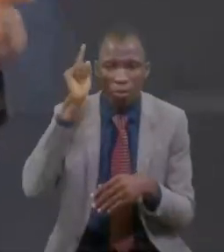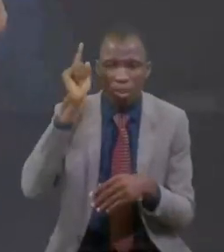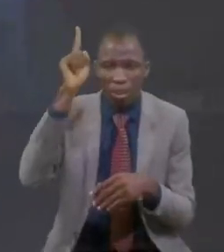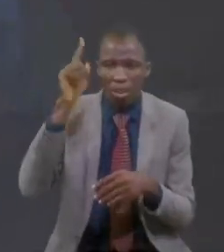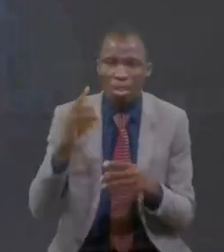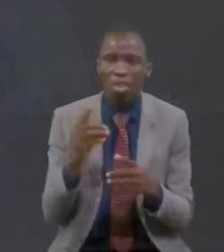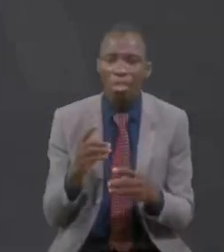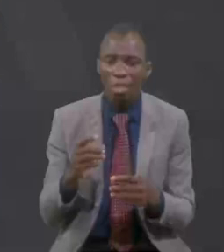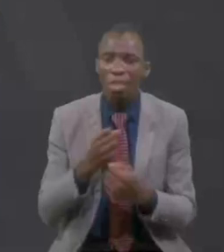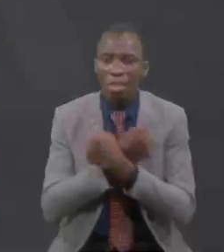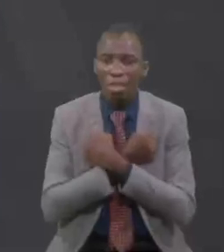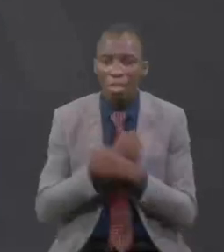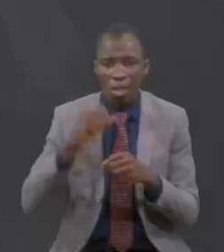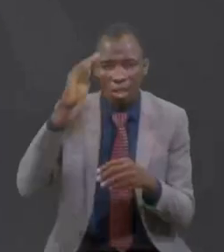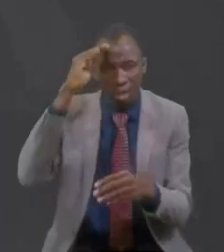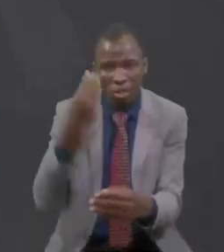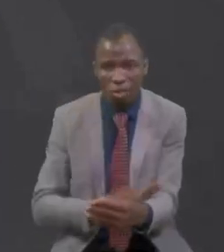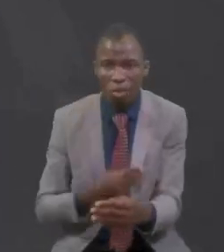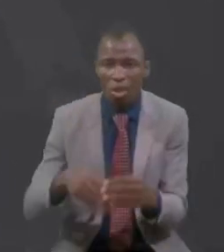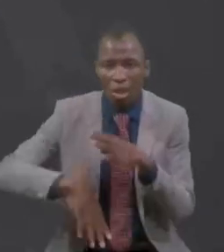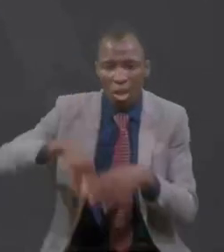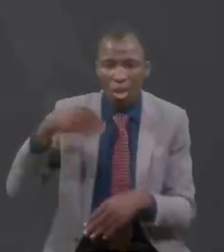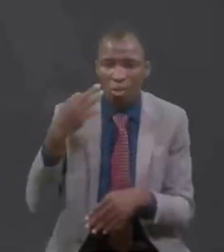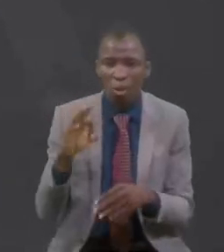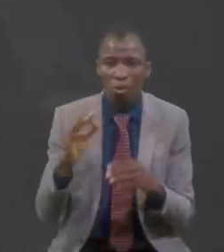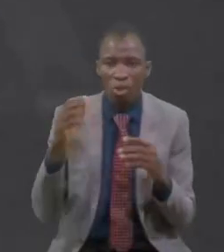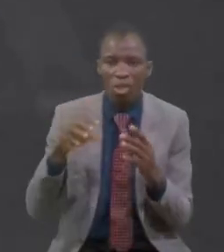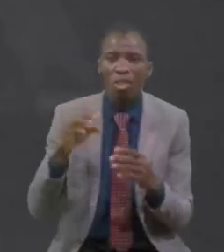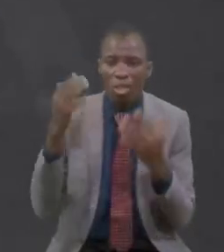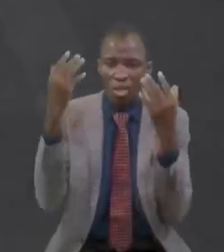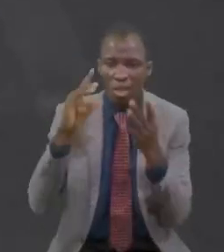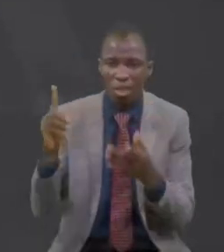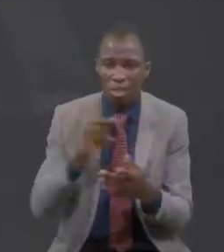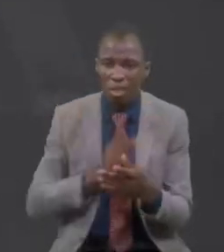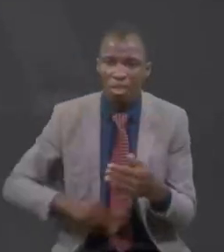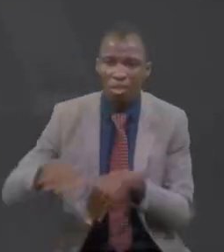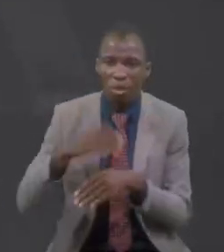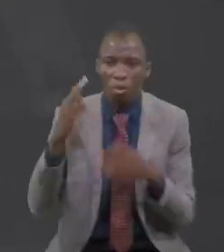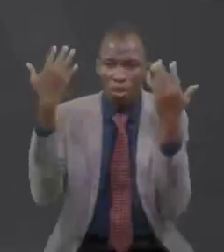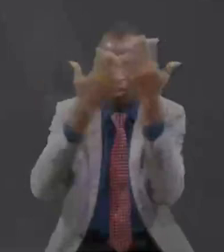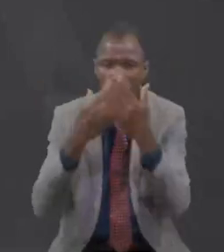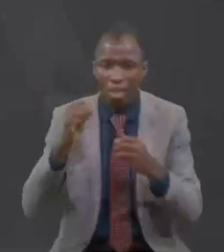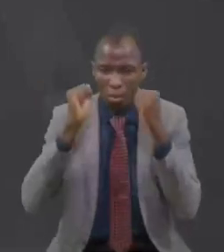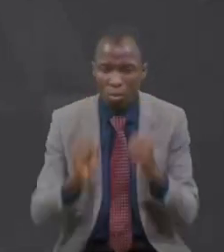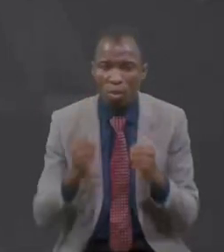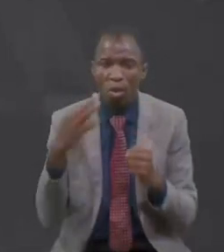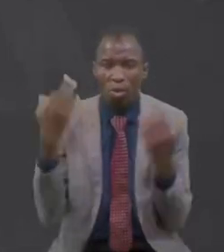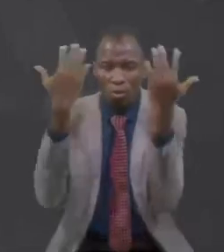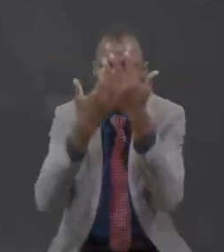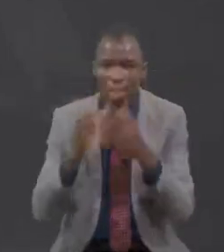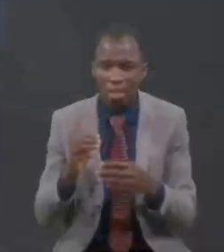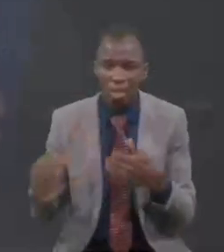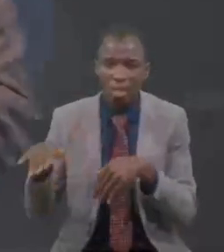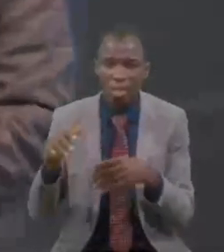royaume du fils de son amour il nous a transporté du royaume des ténèbres la puissance des ténèbres est